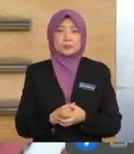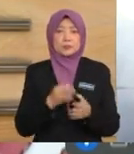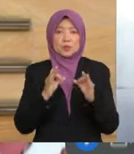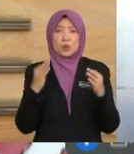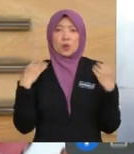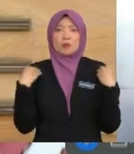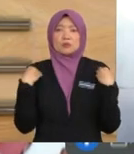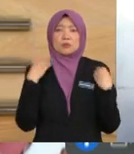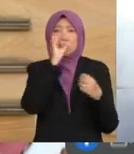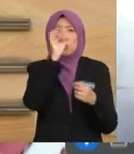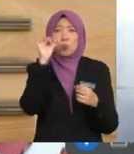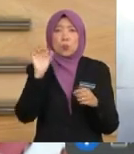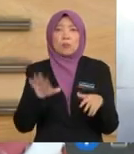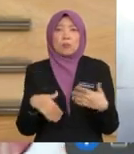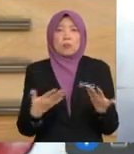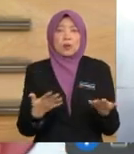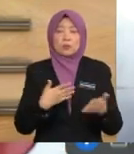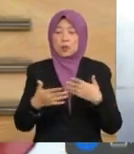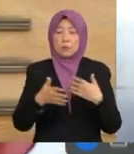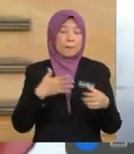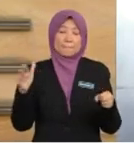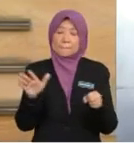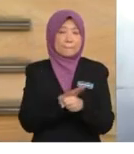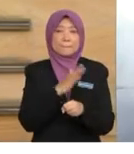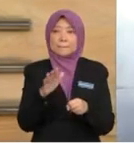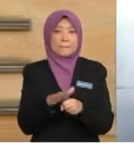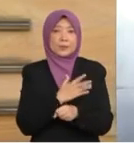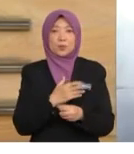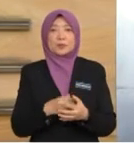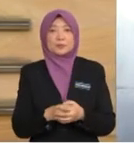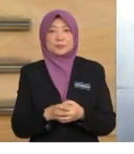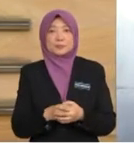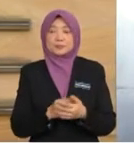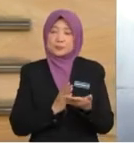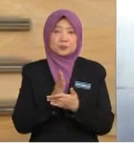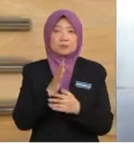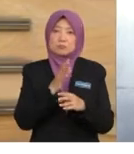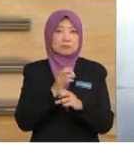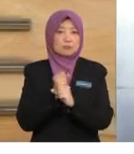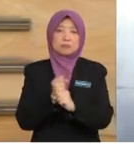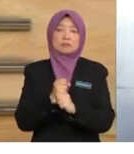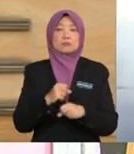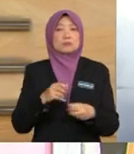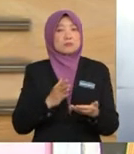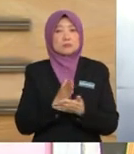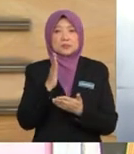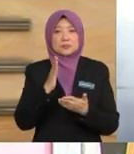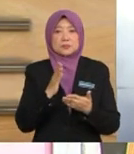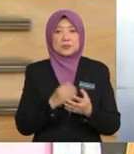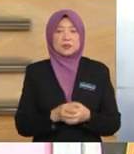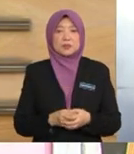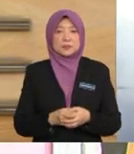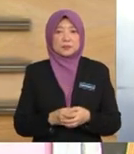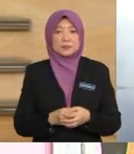apa. Ni? Boleh ya? Boleh penuhkan je. Picitkan dekat situ. Maklumlah cikgu. Mungkin cara picitan saya pun salah